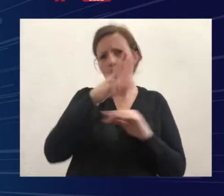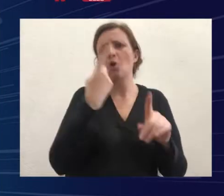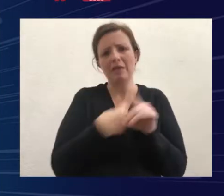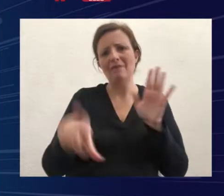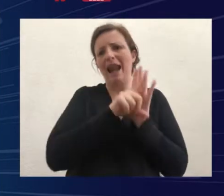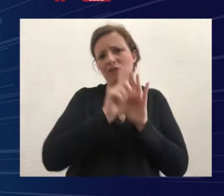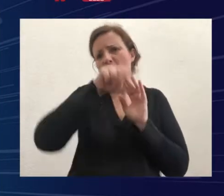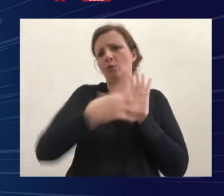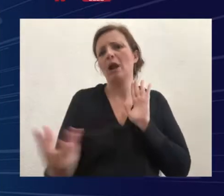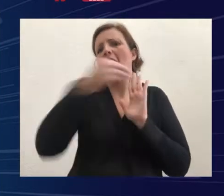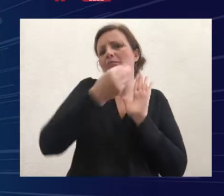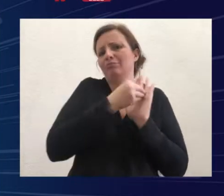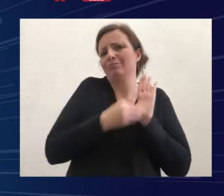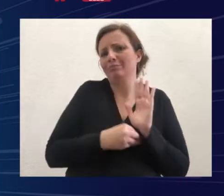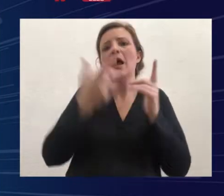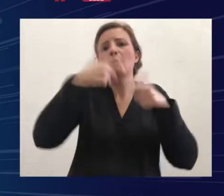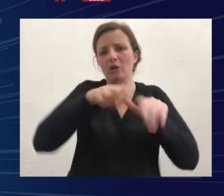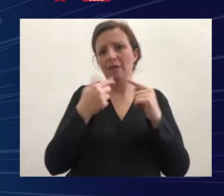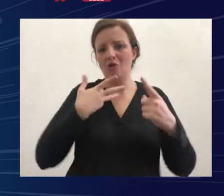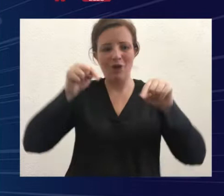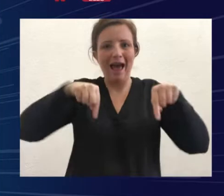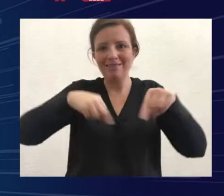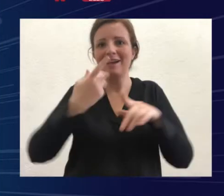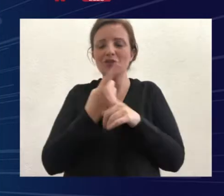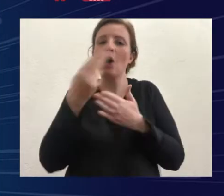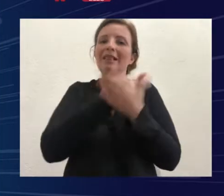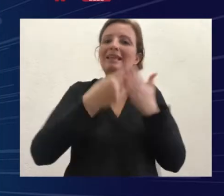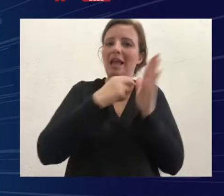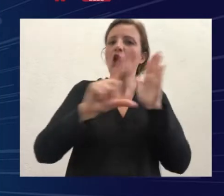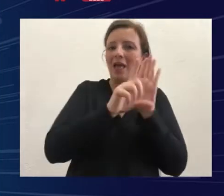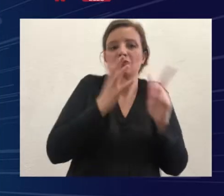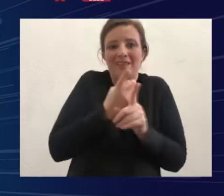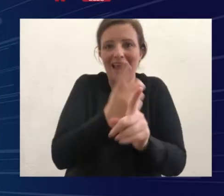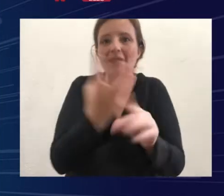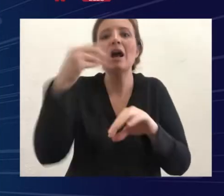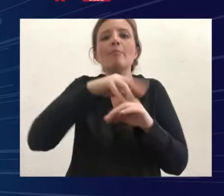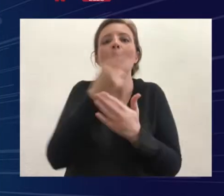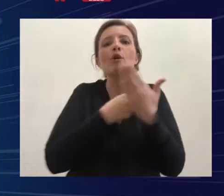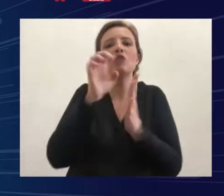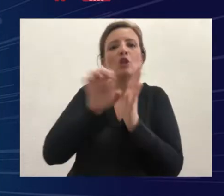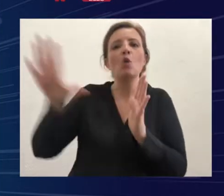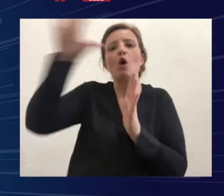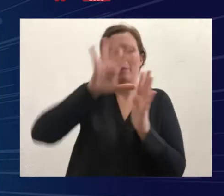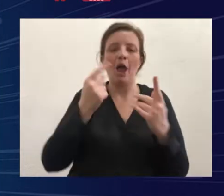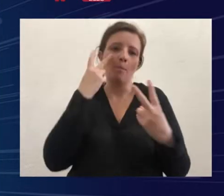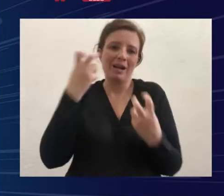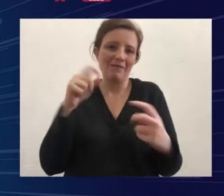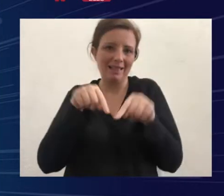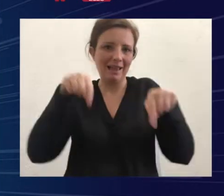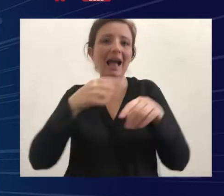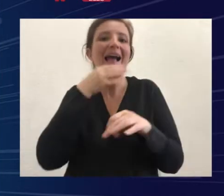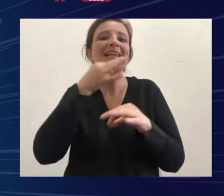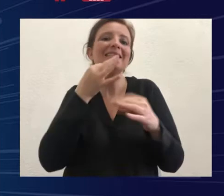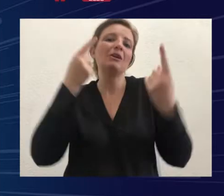futuro degli interventi legislativi perché appunto sono in cantiere alcuni disegni di legge e anche diversi progetti a livello europeo